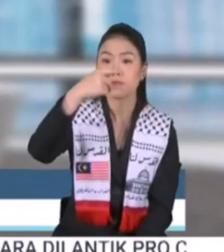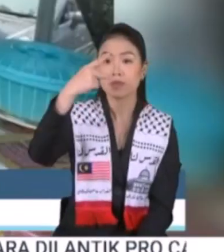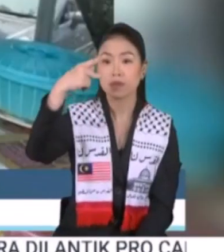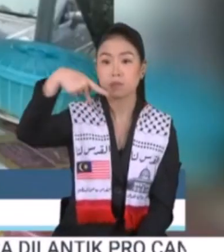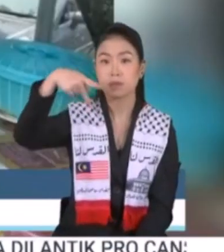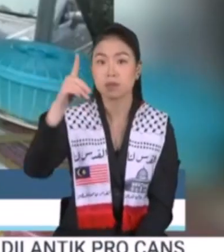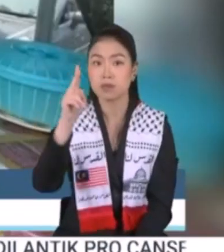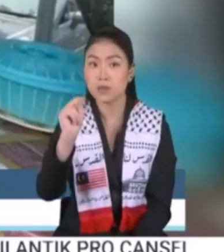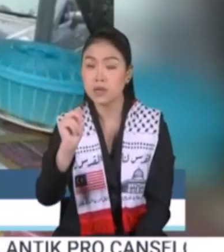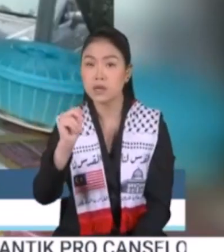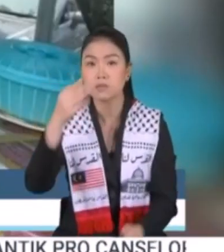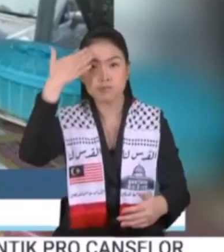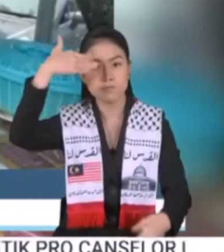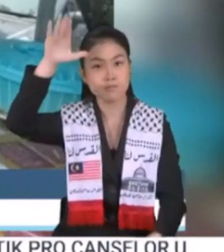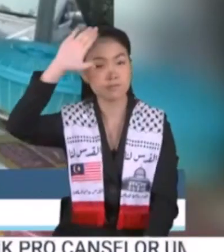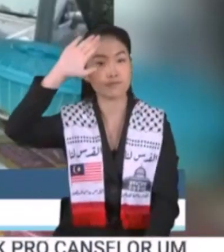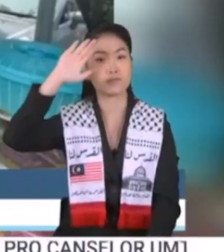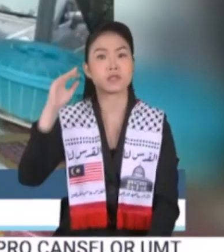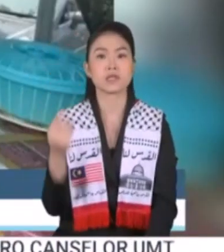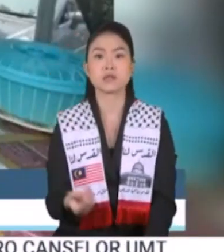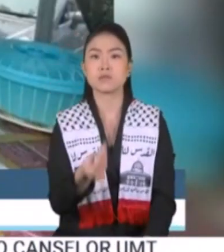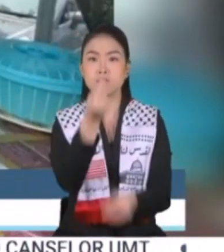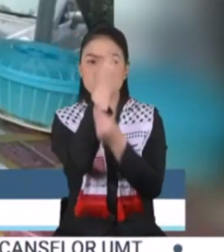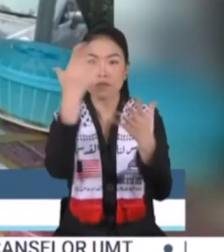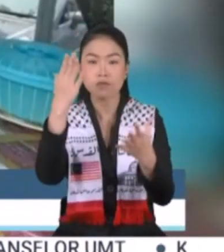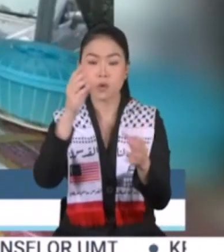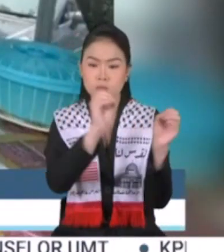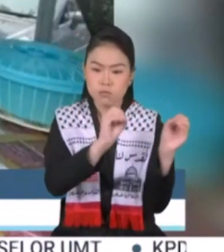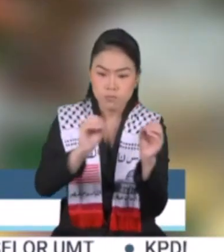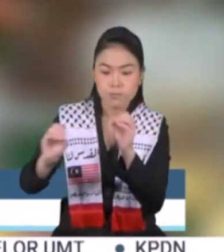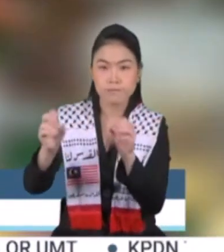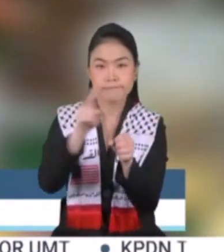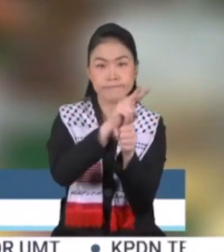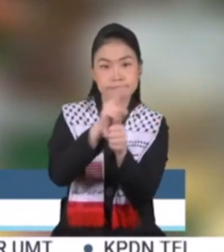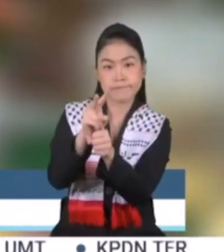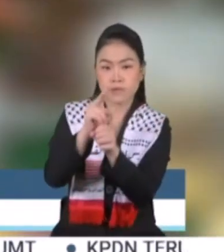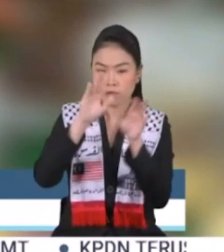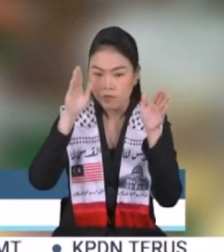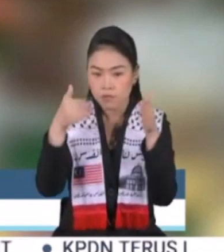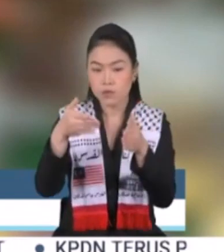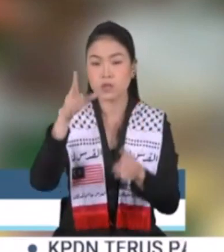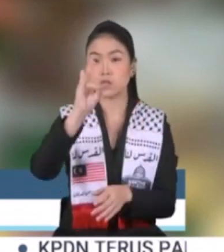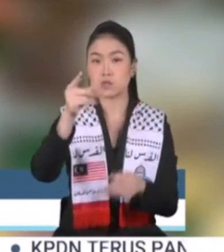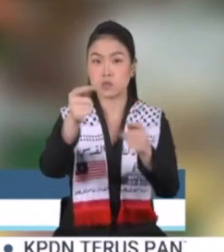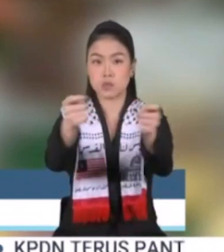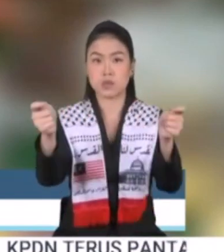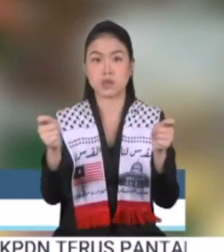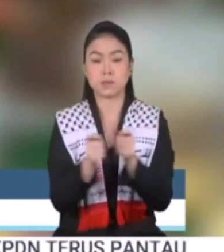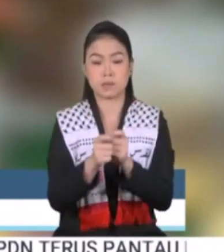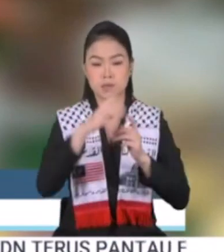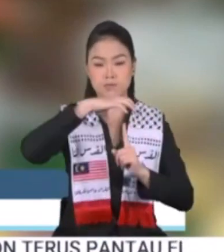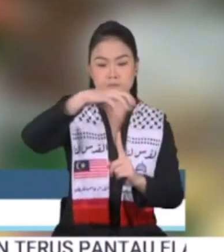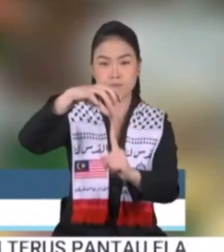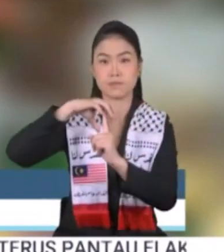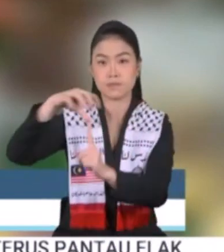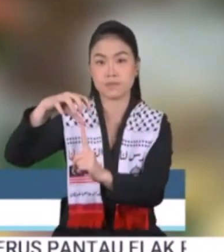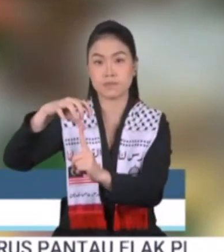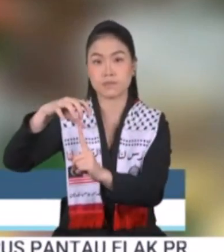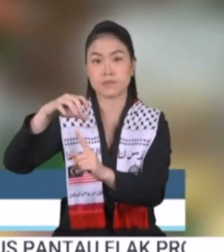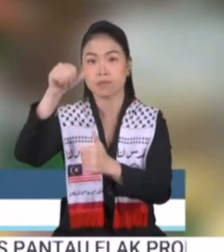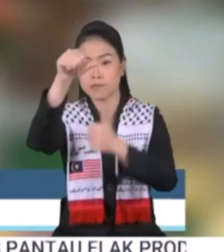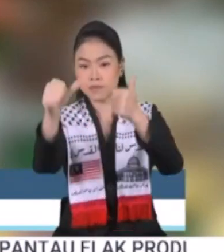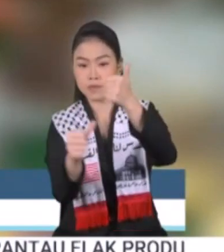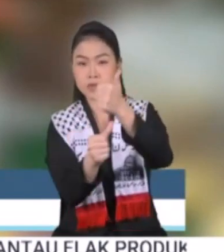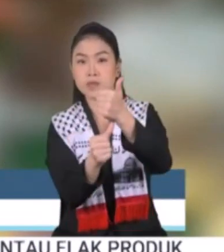kpdn Perlis Z razah Jafar dalam kenyataan memaklumkan Ops pantau tertumpu di tujuh lokasi utama bazar Ramadan di